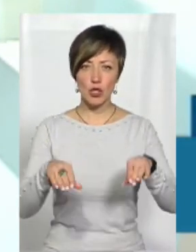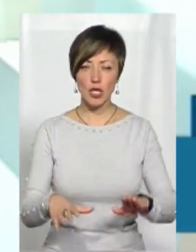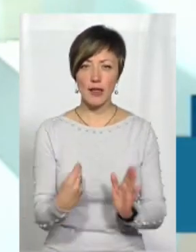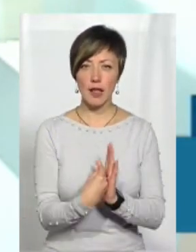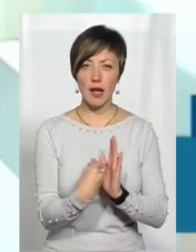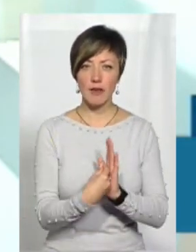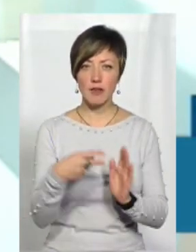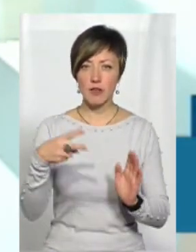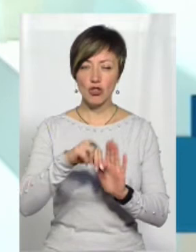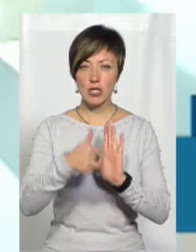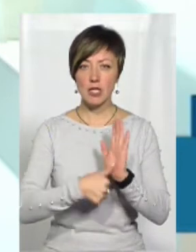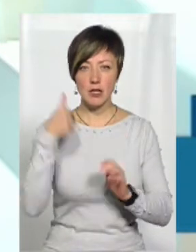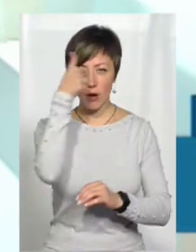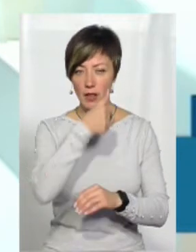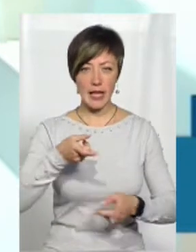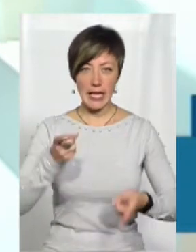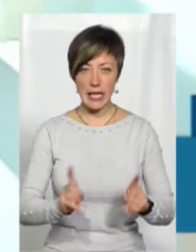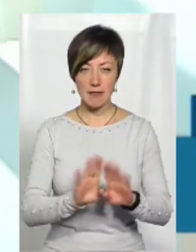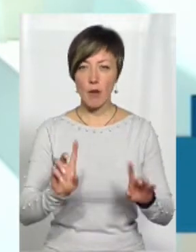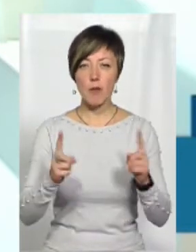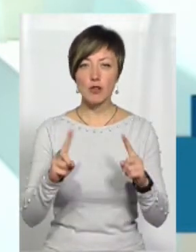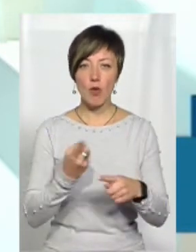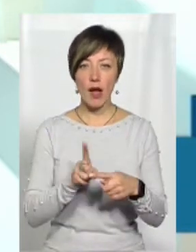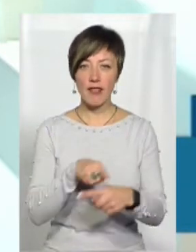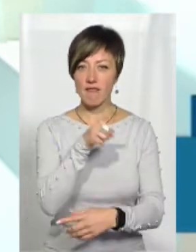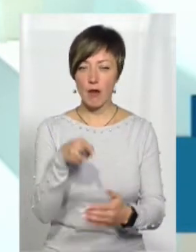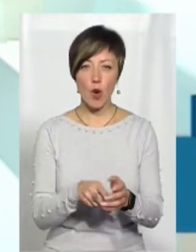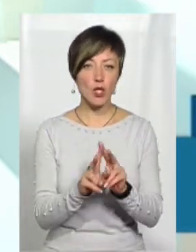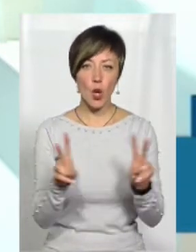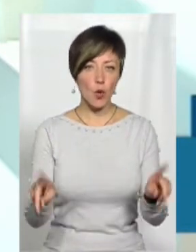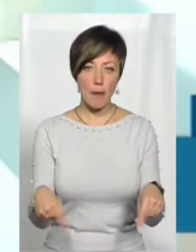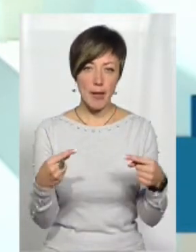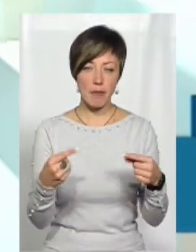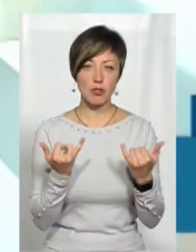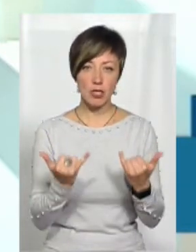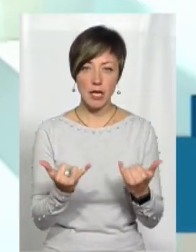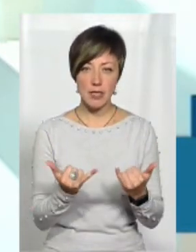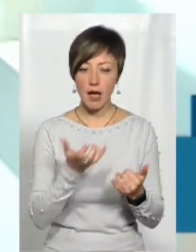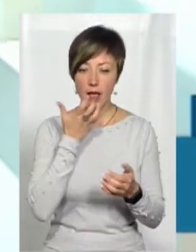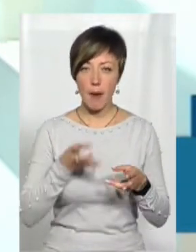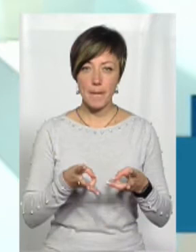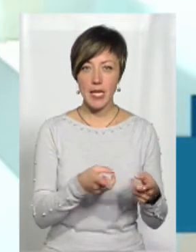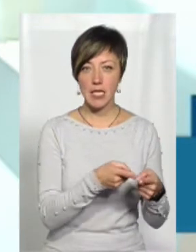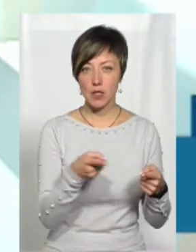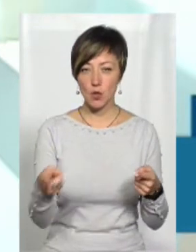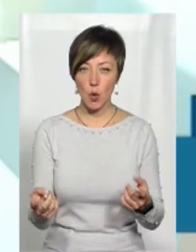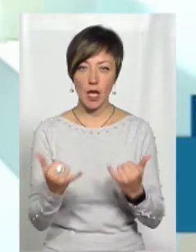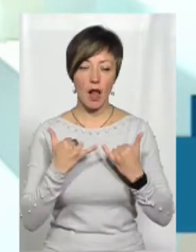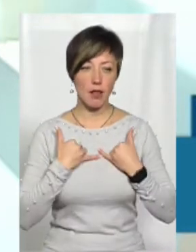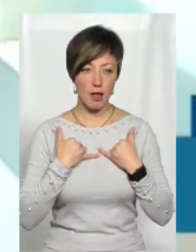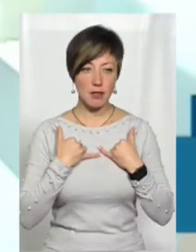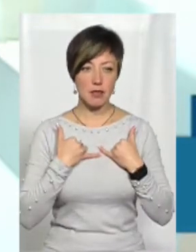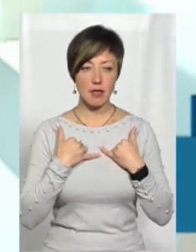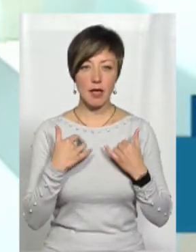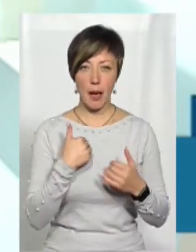года недействительны. Почему этот вопрос никто не поднимает? Сейчас отопительный сезон. И для нас,